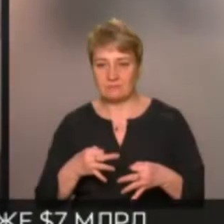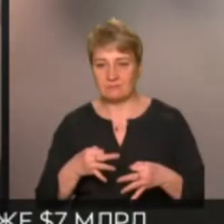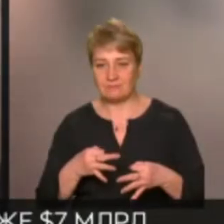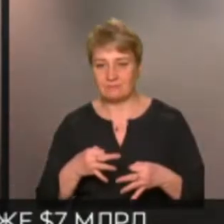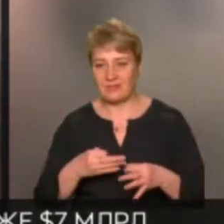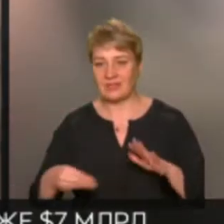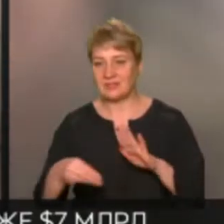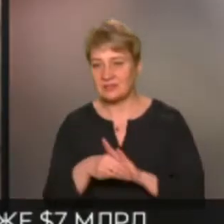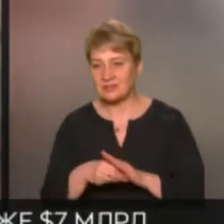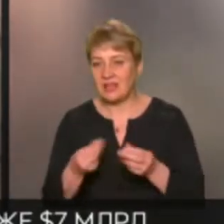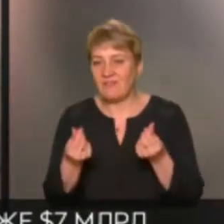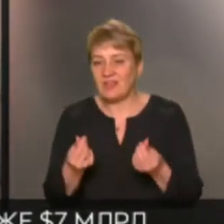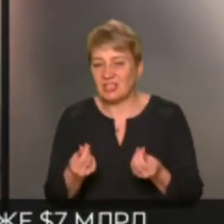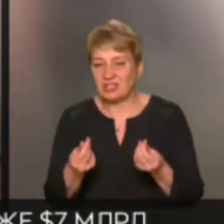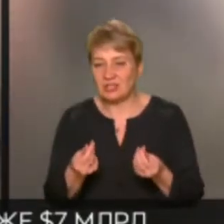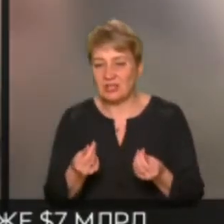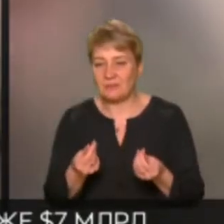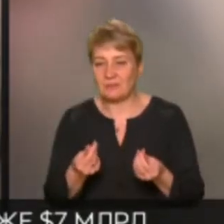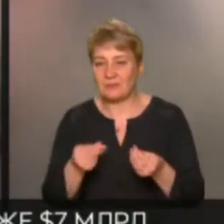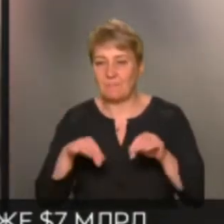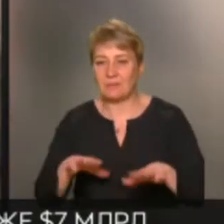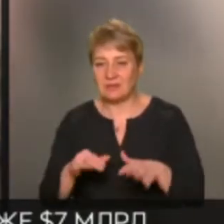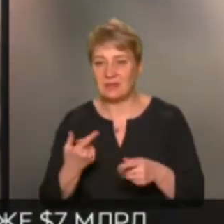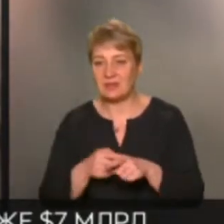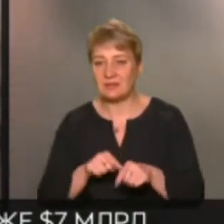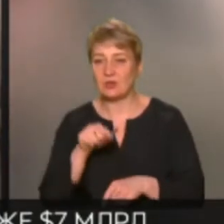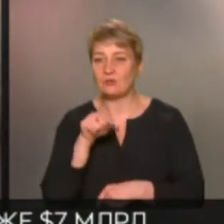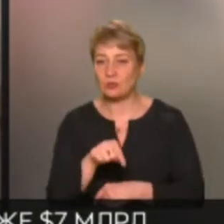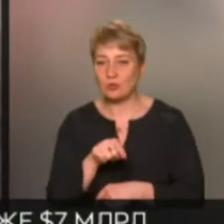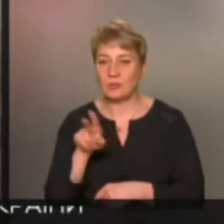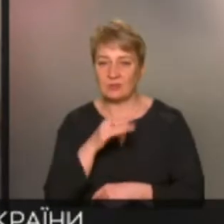на вирішення будь-яких питань за бабоси. І тому є купа